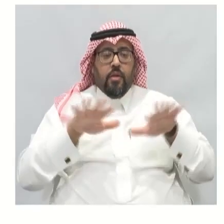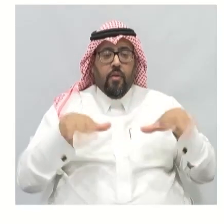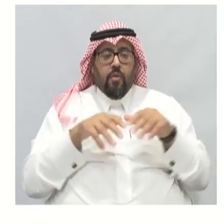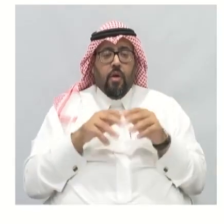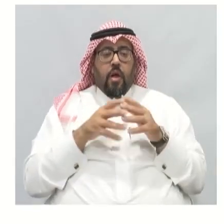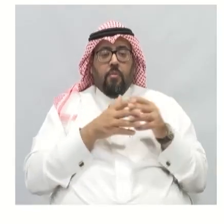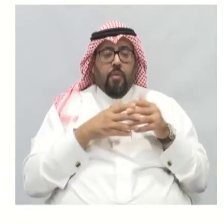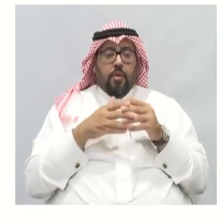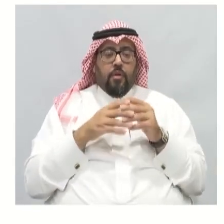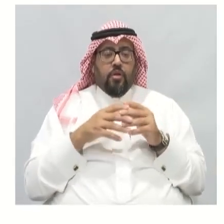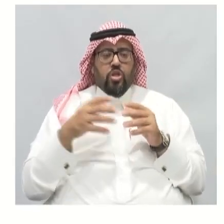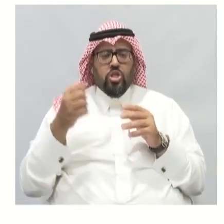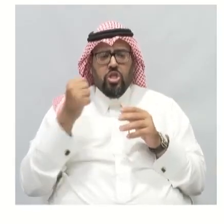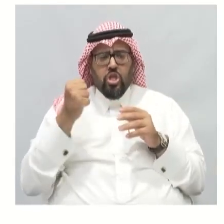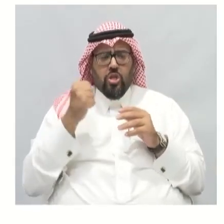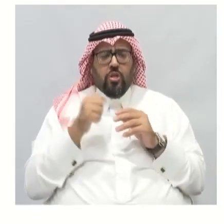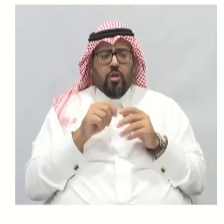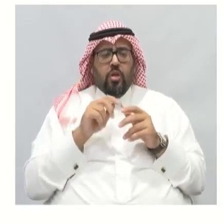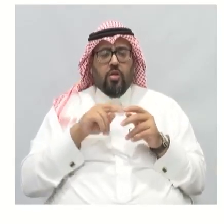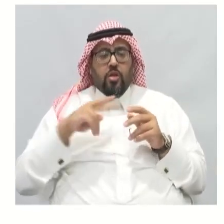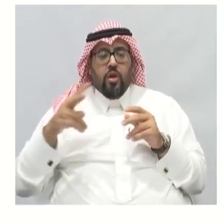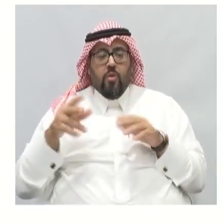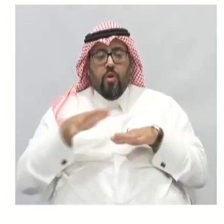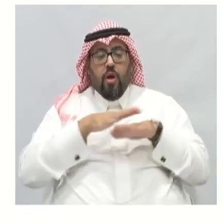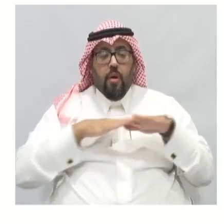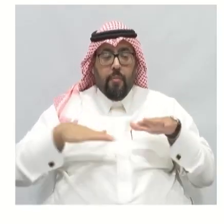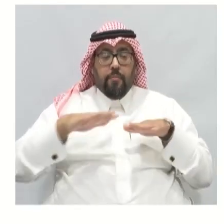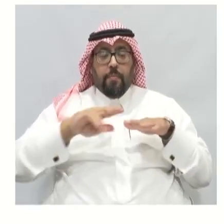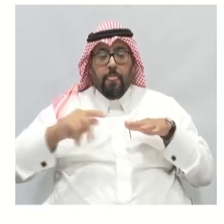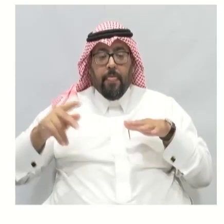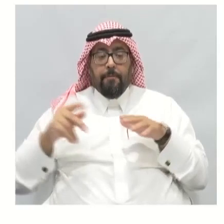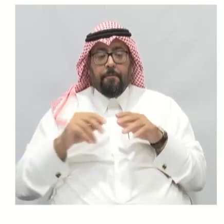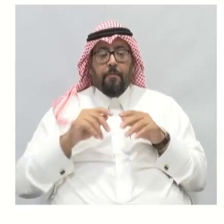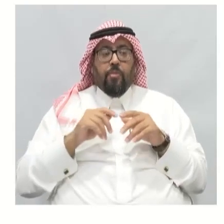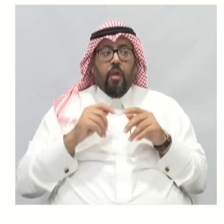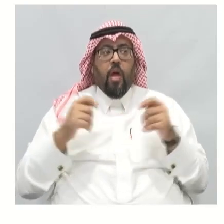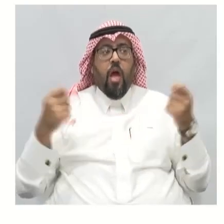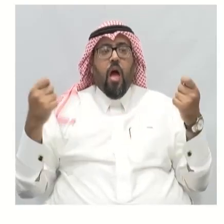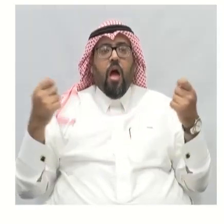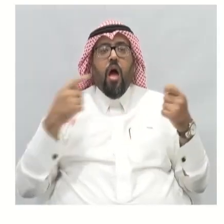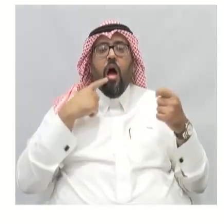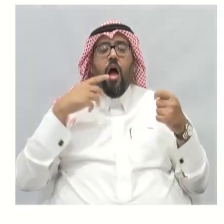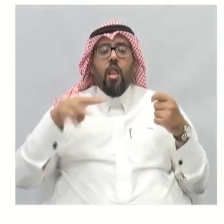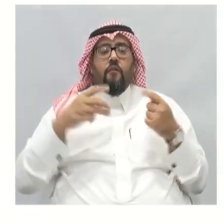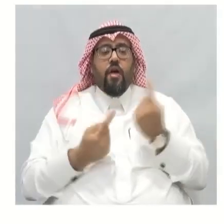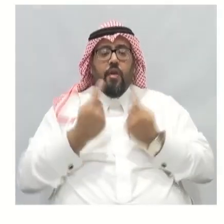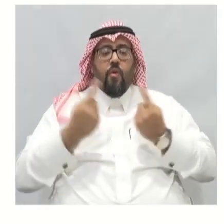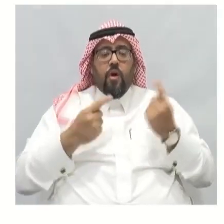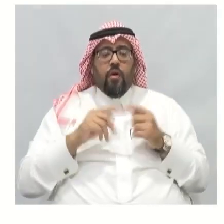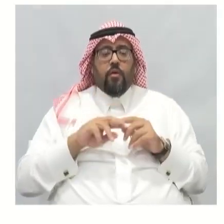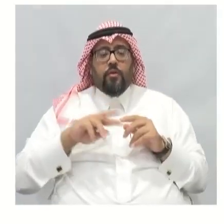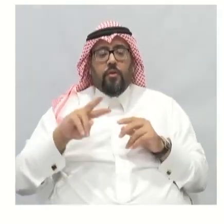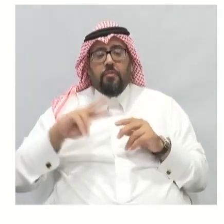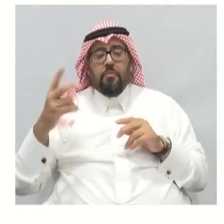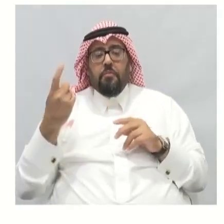الولايات المتحده شديدا حيث الاف الانواع من النباتات ومئات